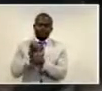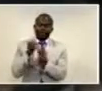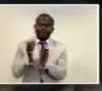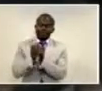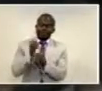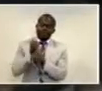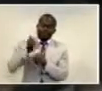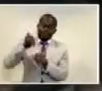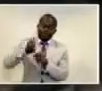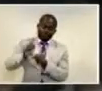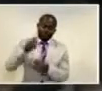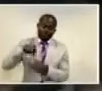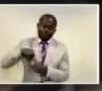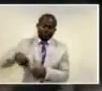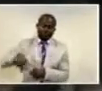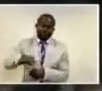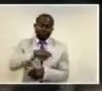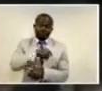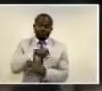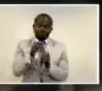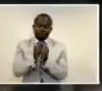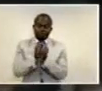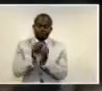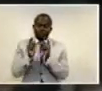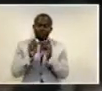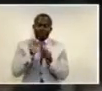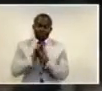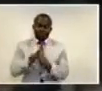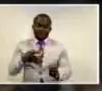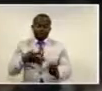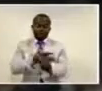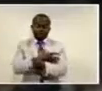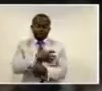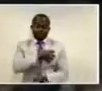n'abikorera bacu ndetse abenshi bishoboye